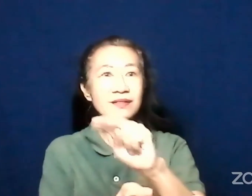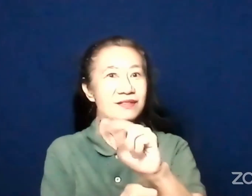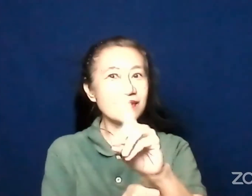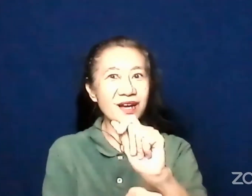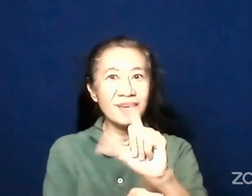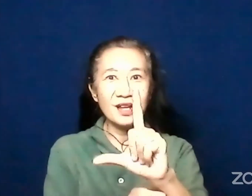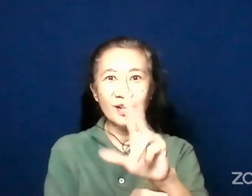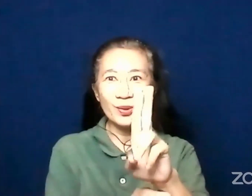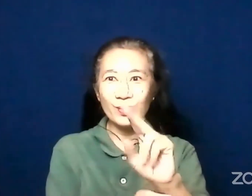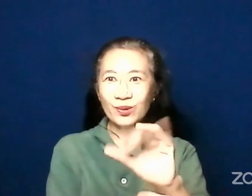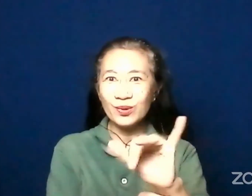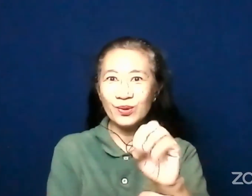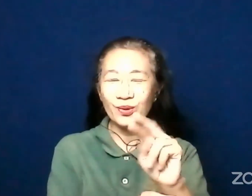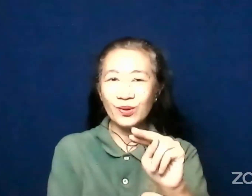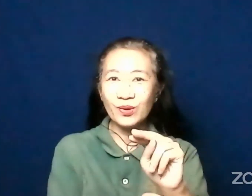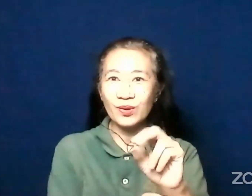Sige